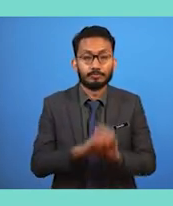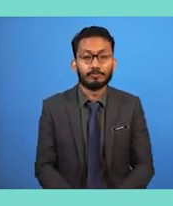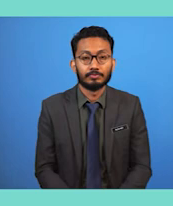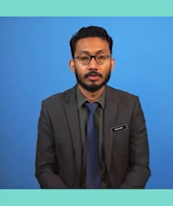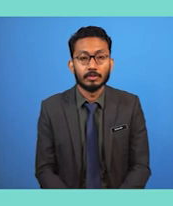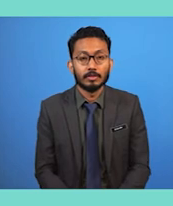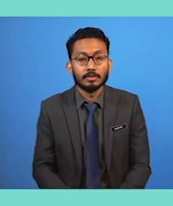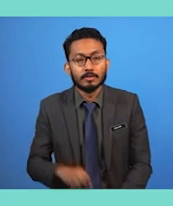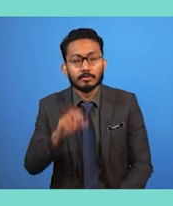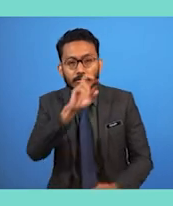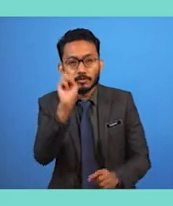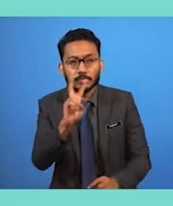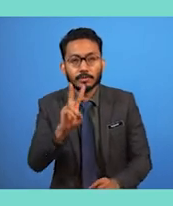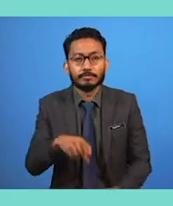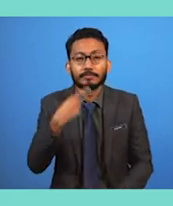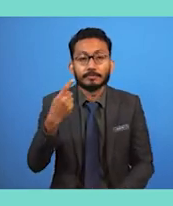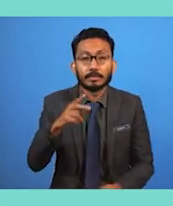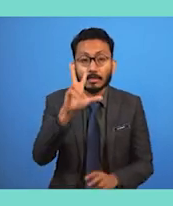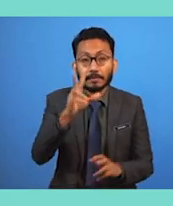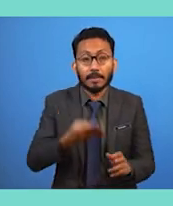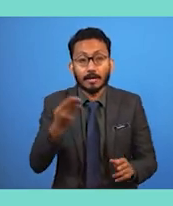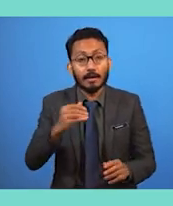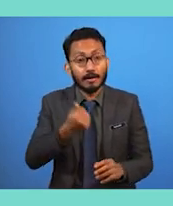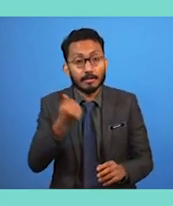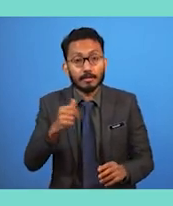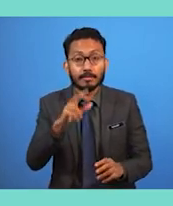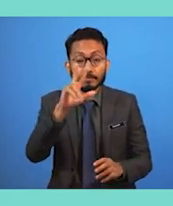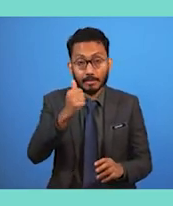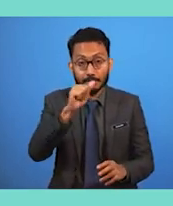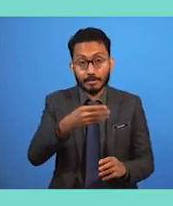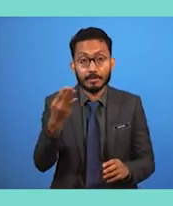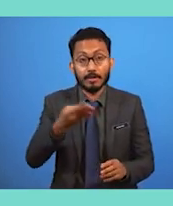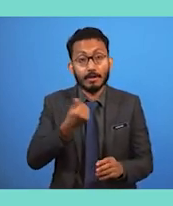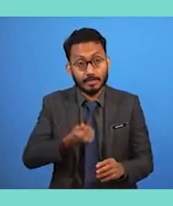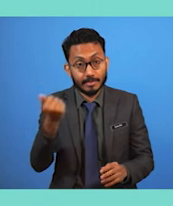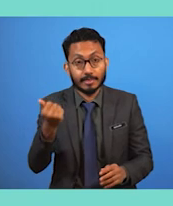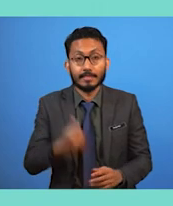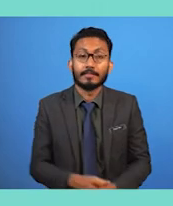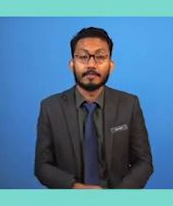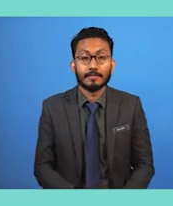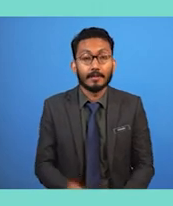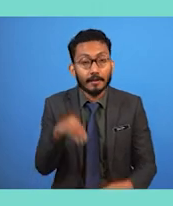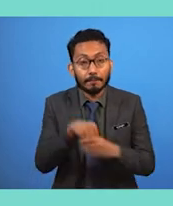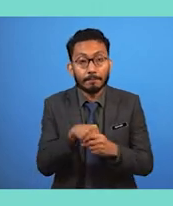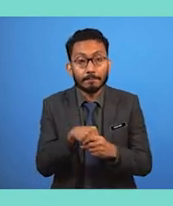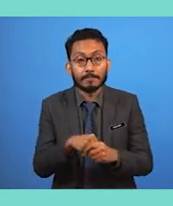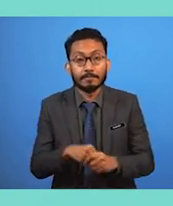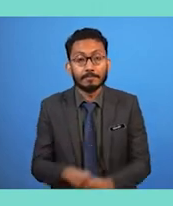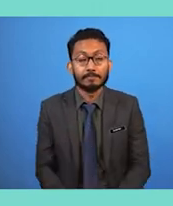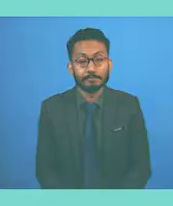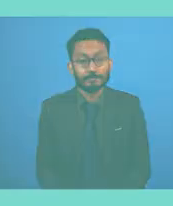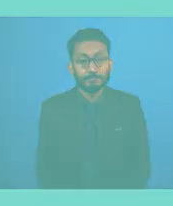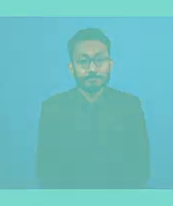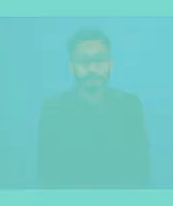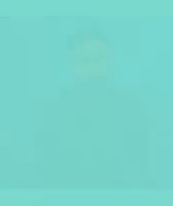Soalan yang kedua, nyatakan tiga bahan dan peralatan di dalam peternakan Moina spesies.